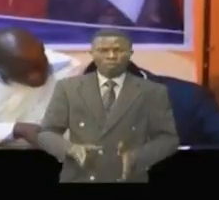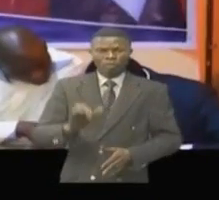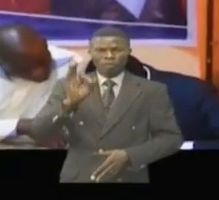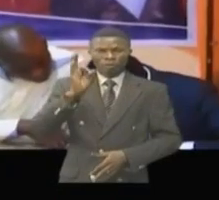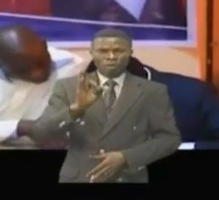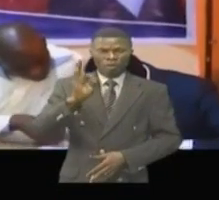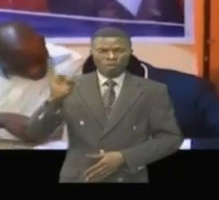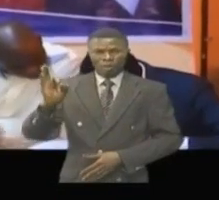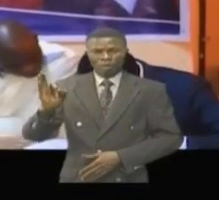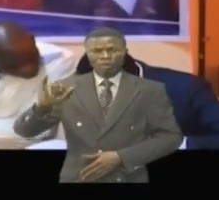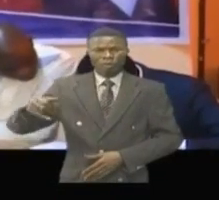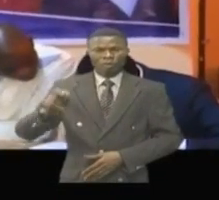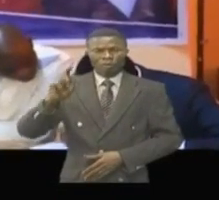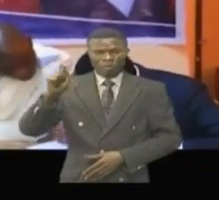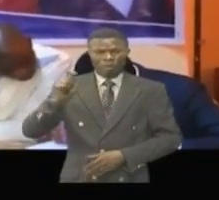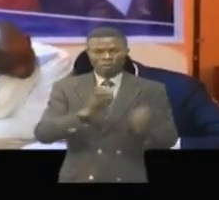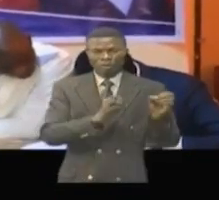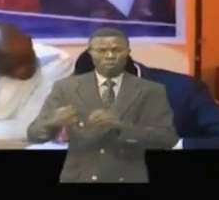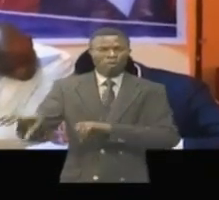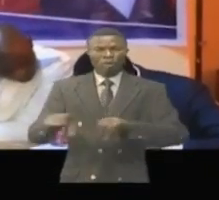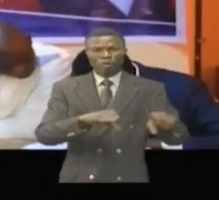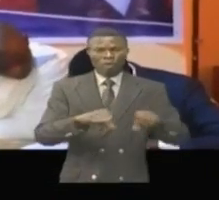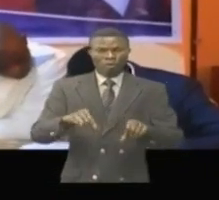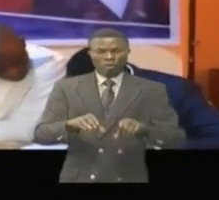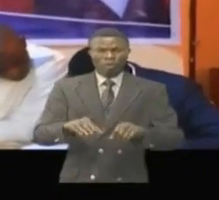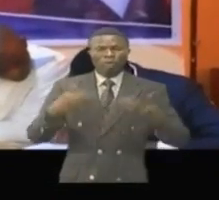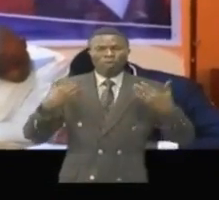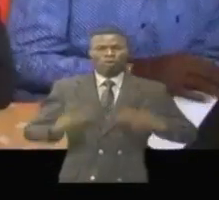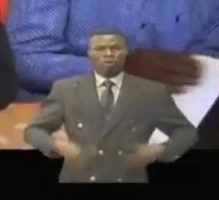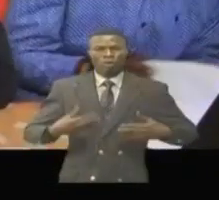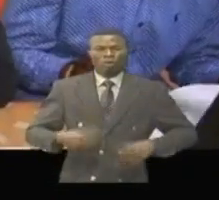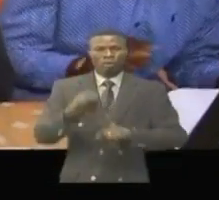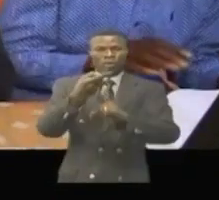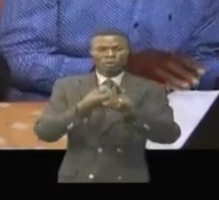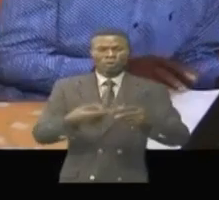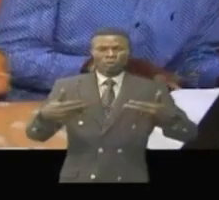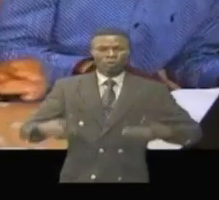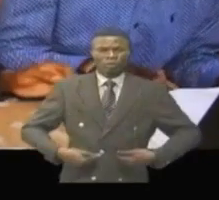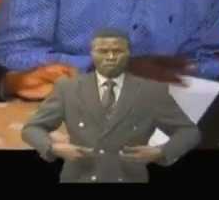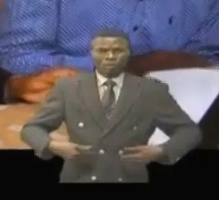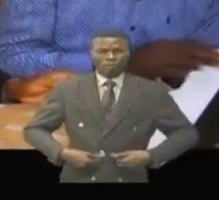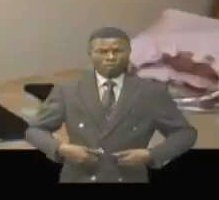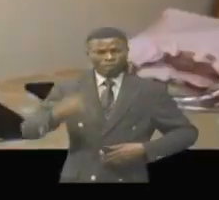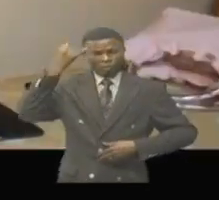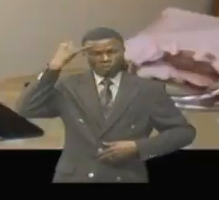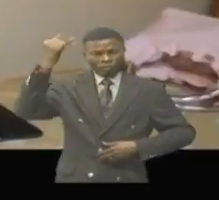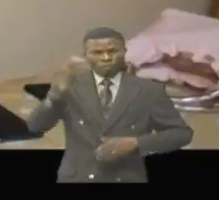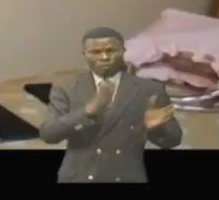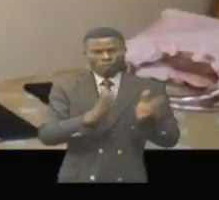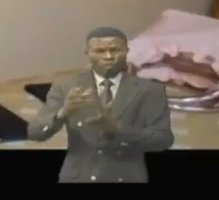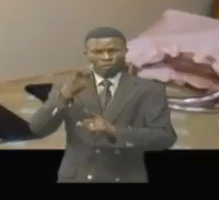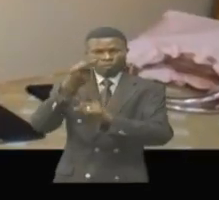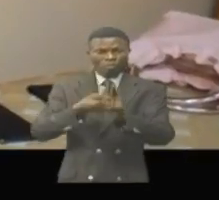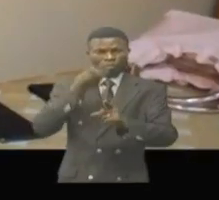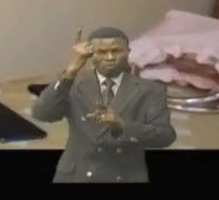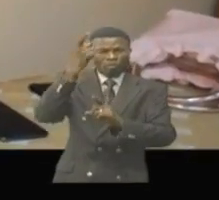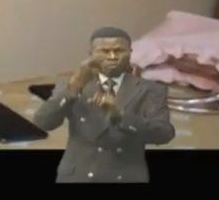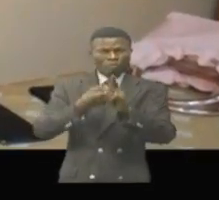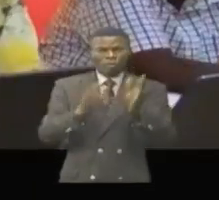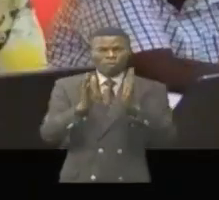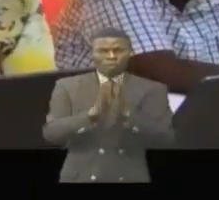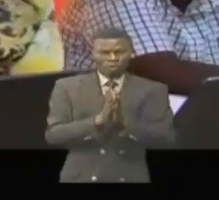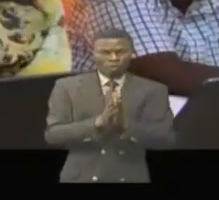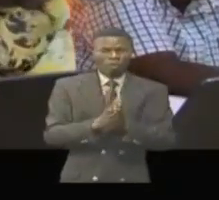en sigle, va organiser les activités de la célébration du mois de la jeunesse. Initialement prévu pour le 1er octobre, le